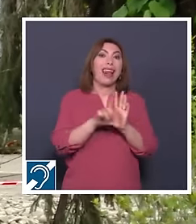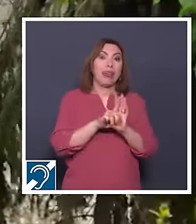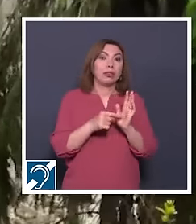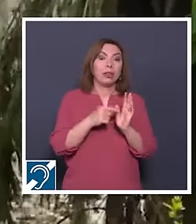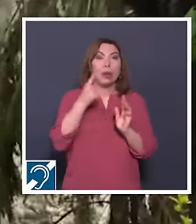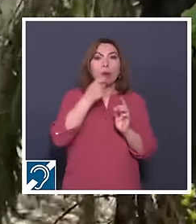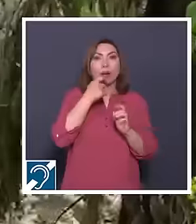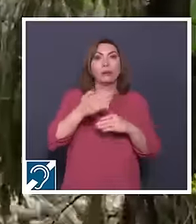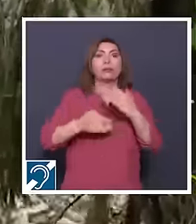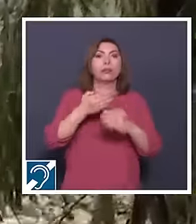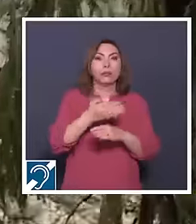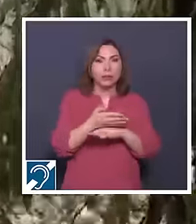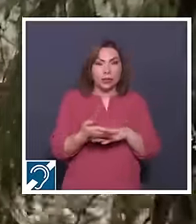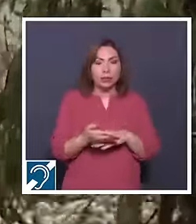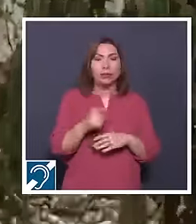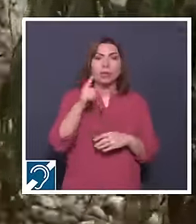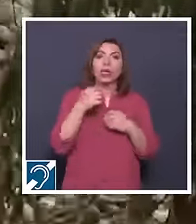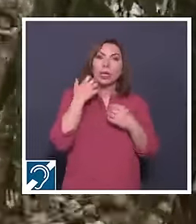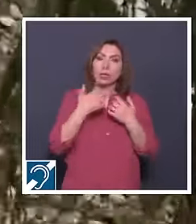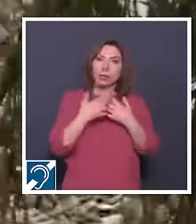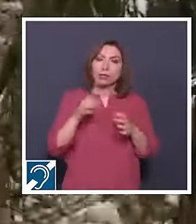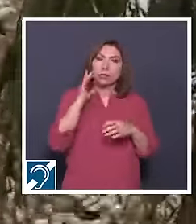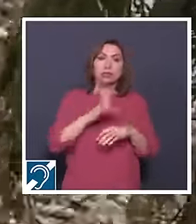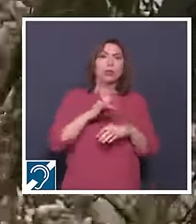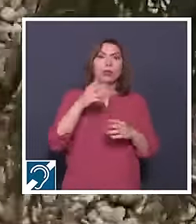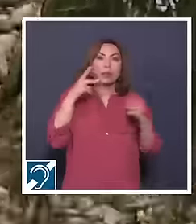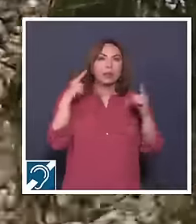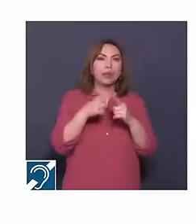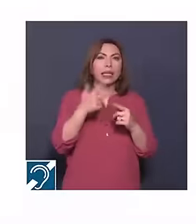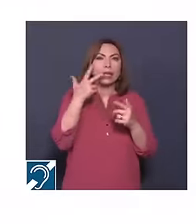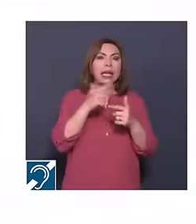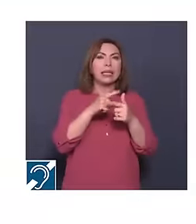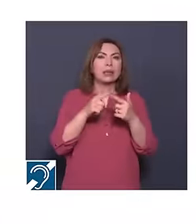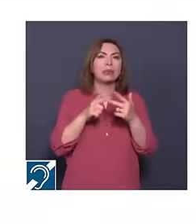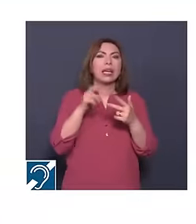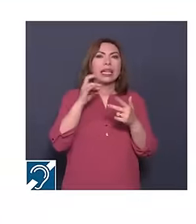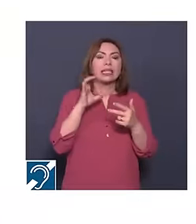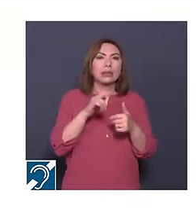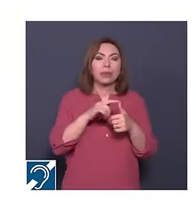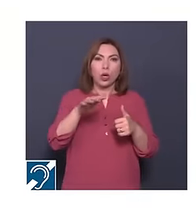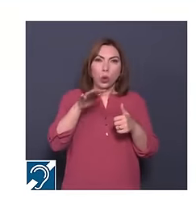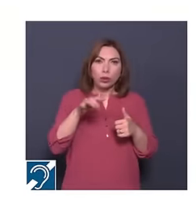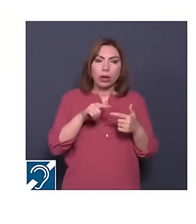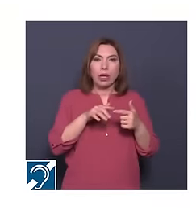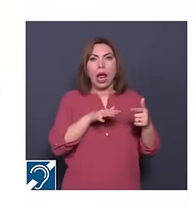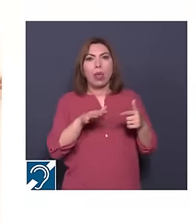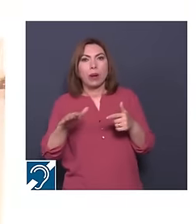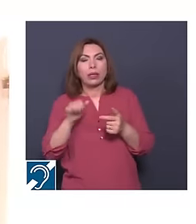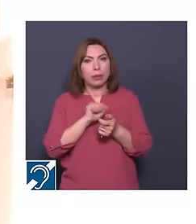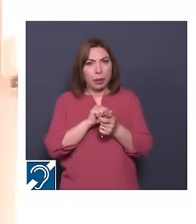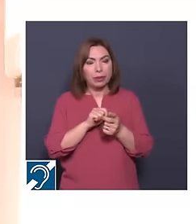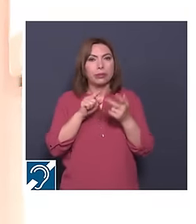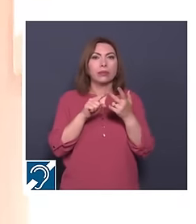un an mai târziu. Încă de la început, inițiativa a vizat 3 tipuri de riscuri, cutremurele, alunecările de teren